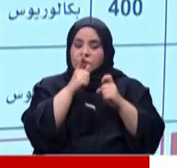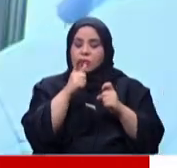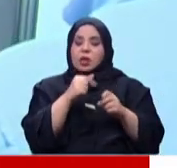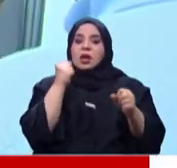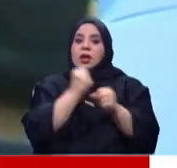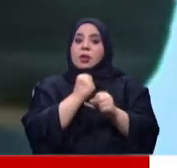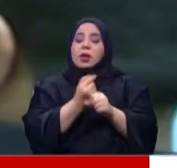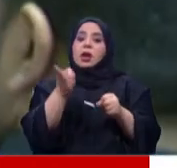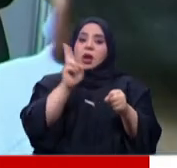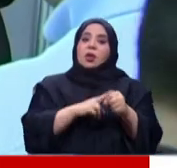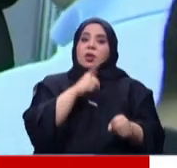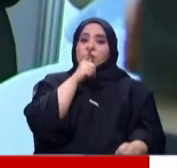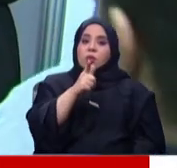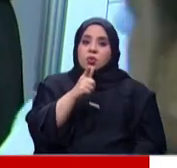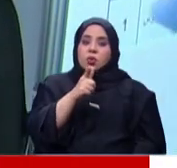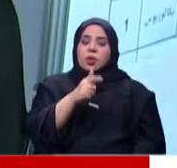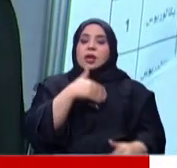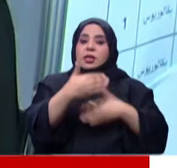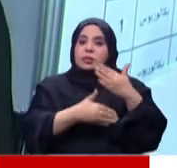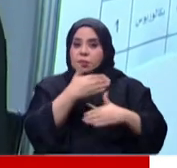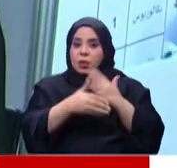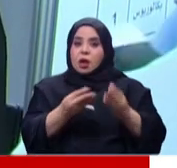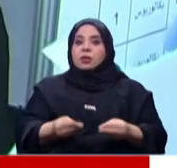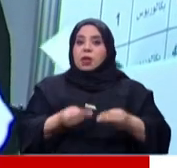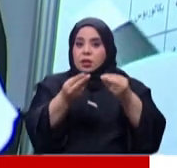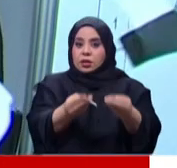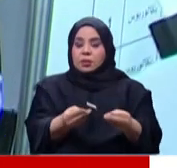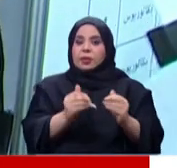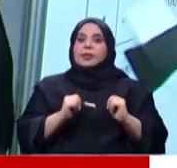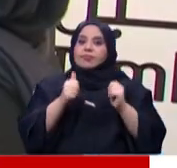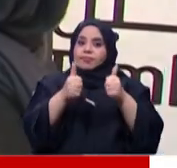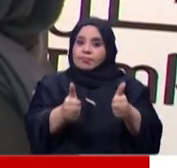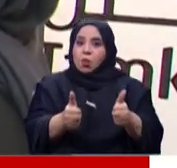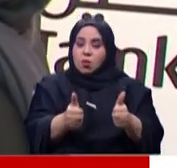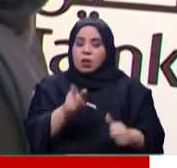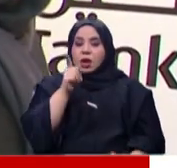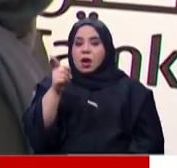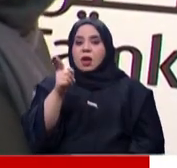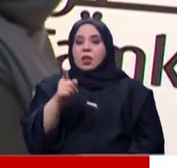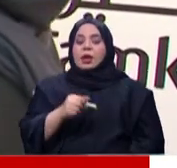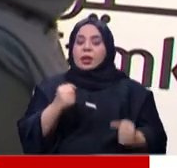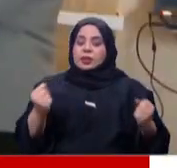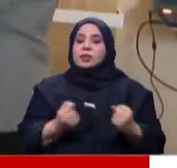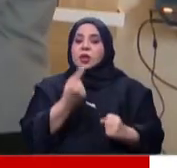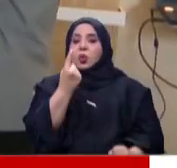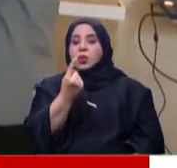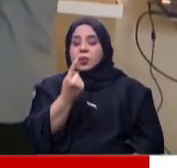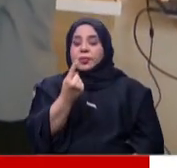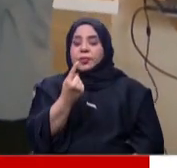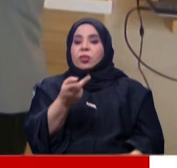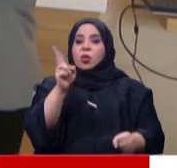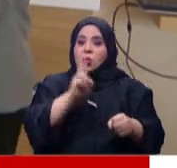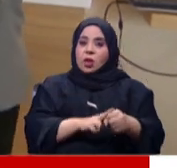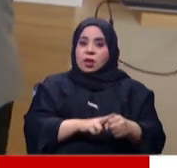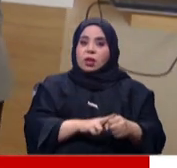هذا إلى جانب الاستمرار في تقديم مبادرات البرنامج في نسخته الأولى.